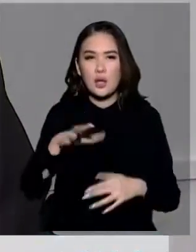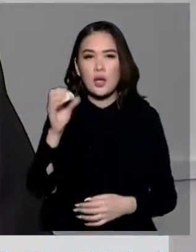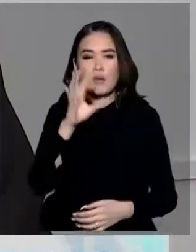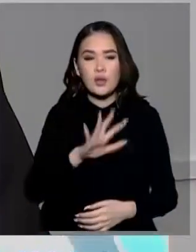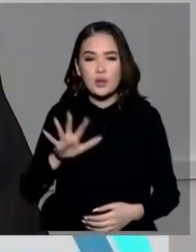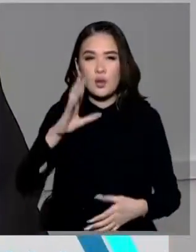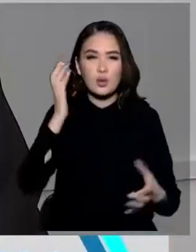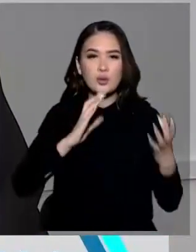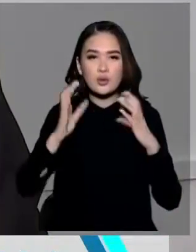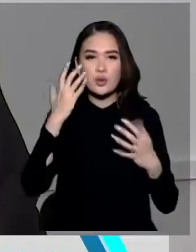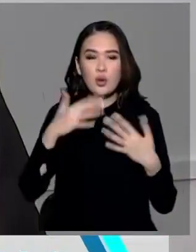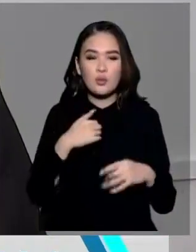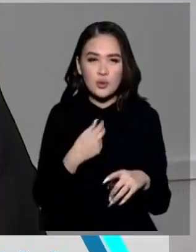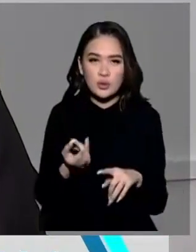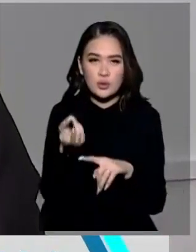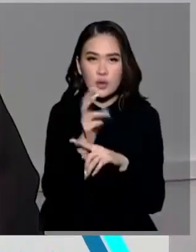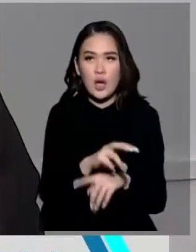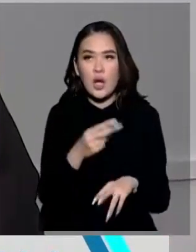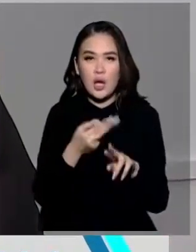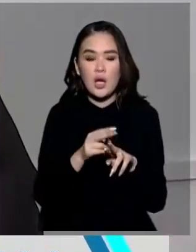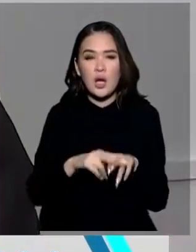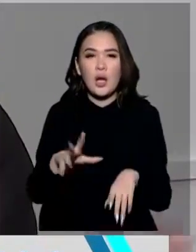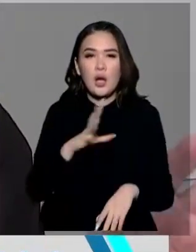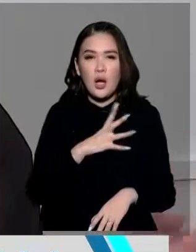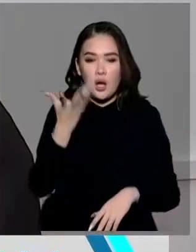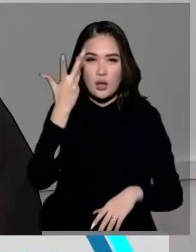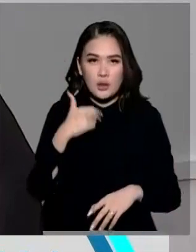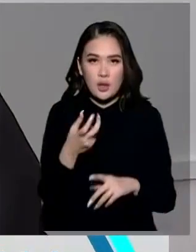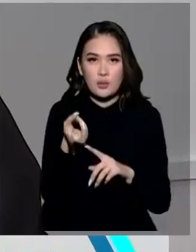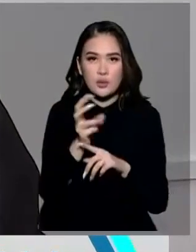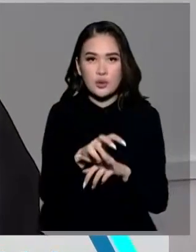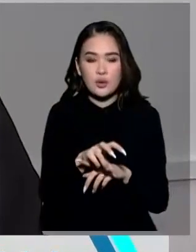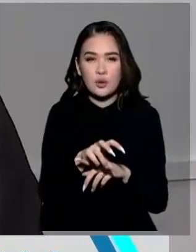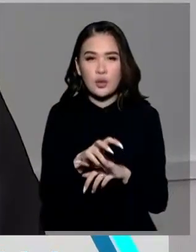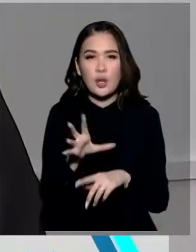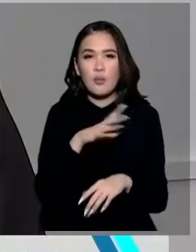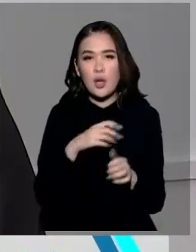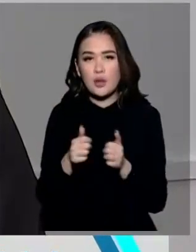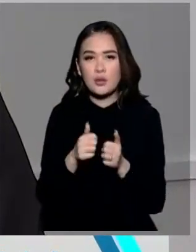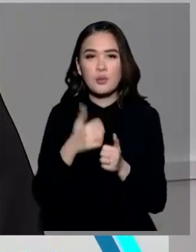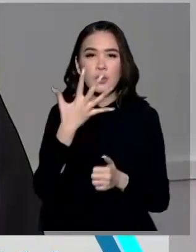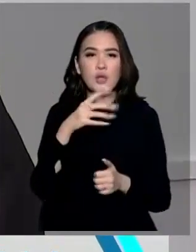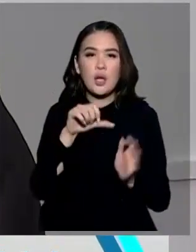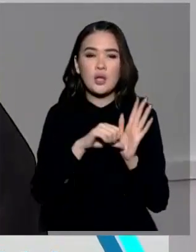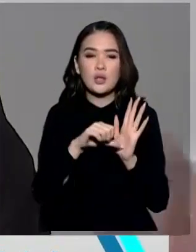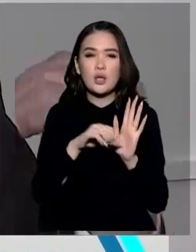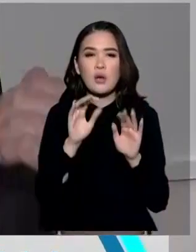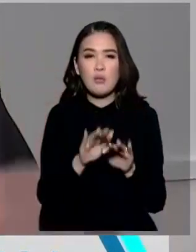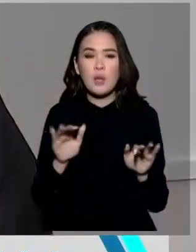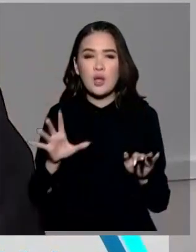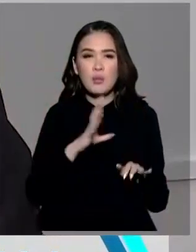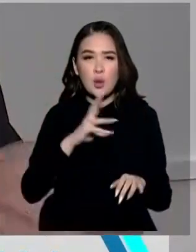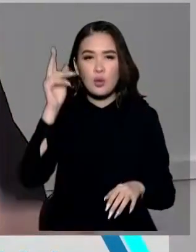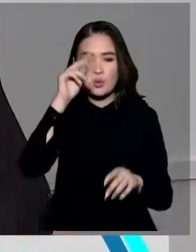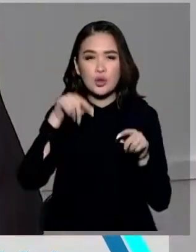университетке келгенімізге. Сонда келген кезде мен қасымда бір 5-6 бала бар шәкірттерім. Қазір осы